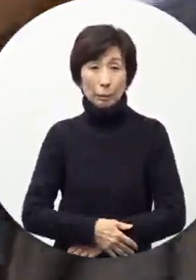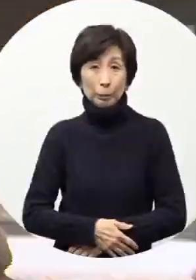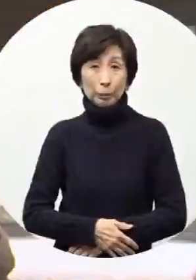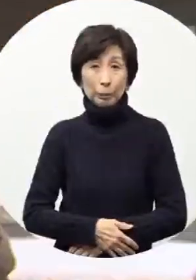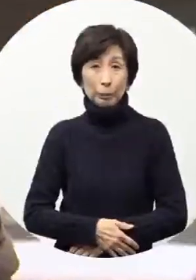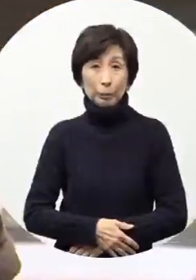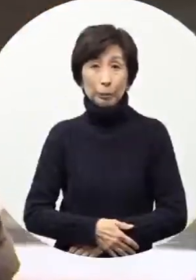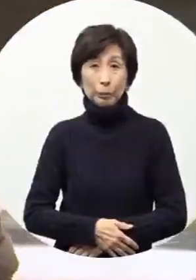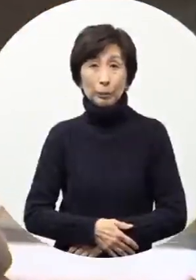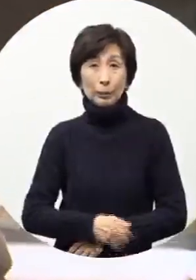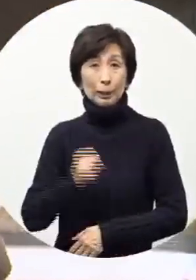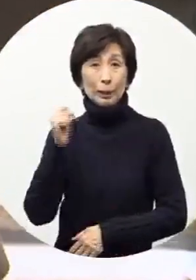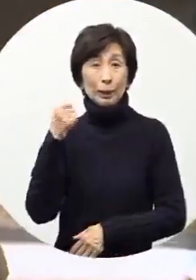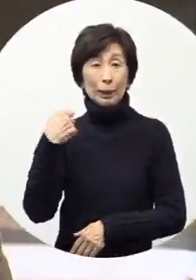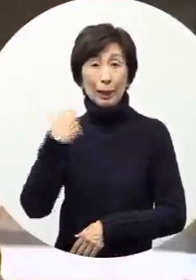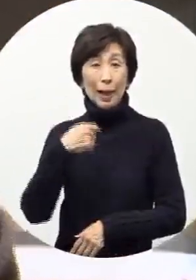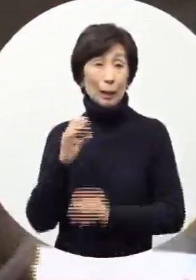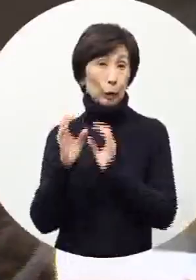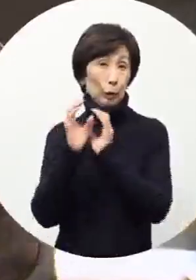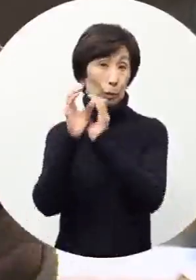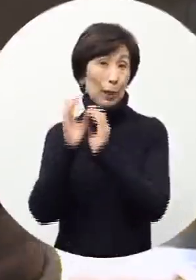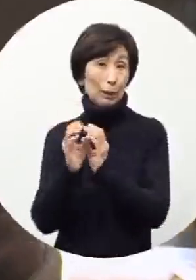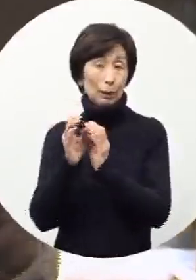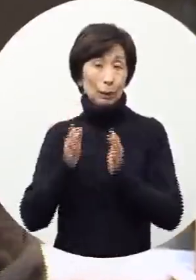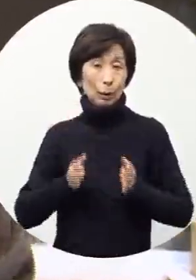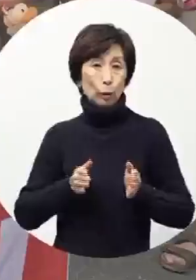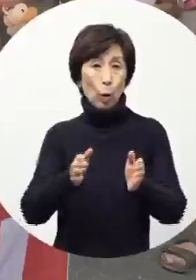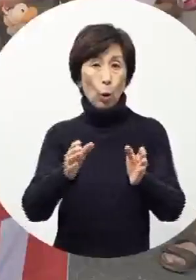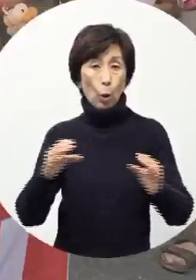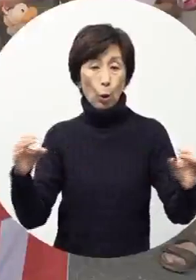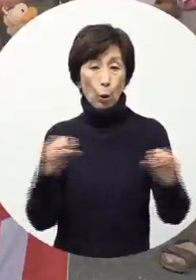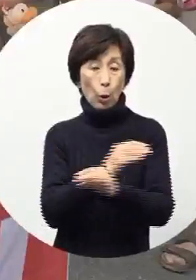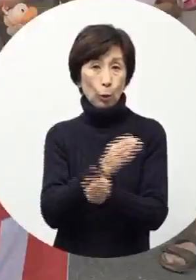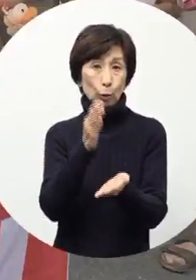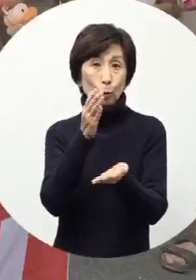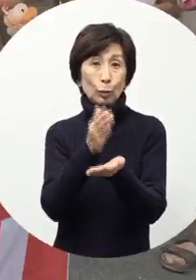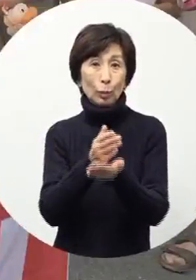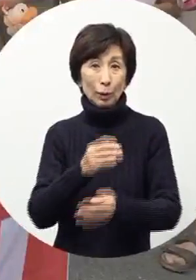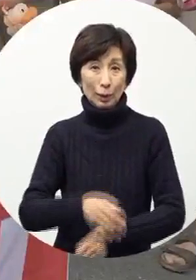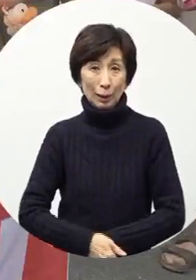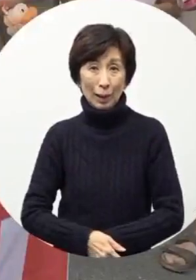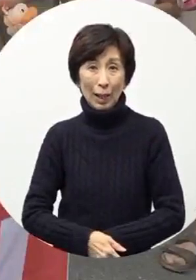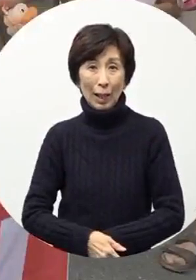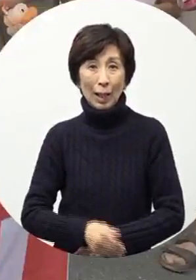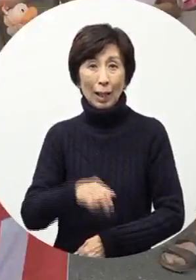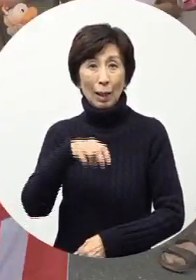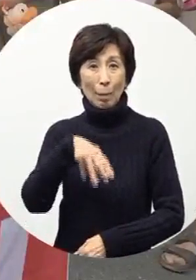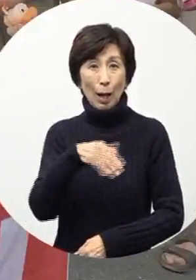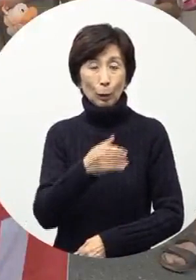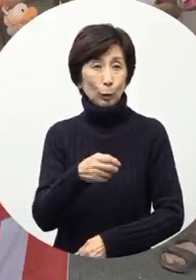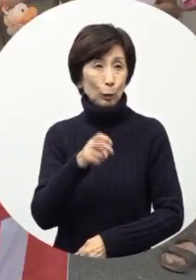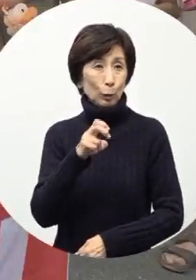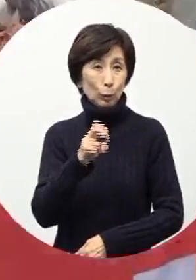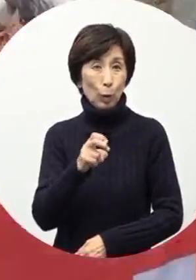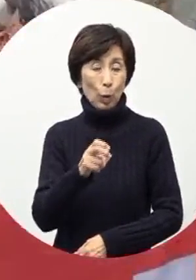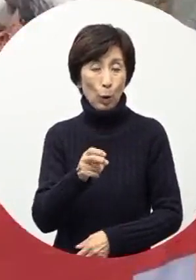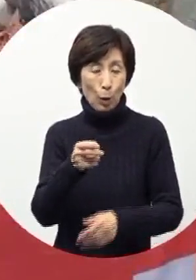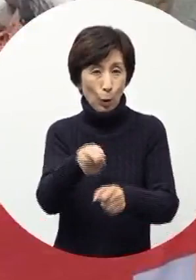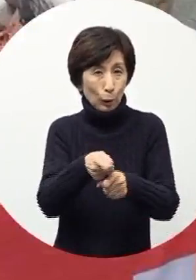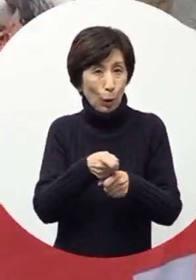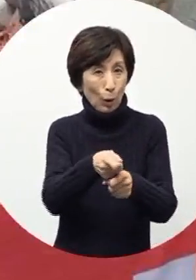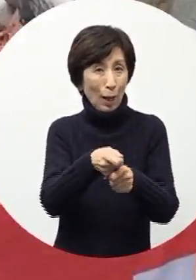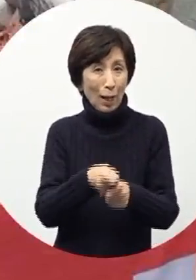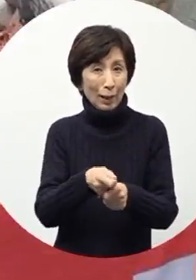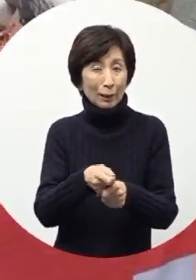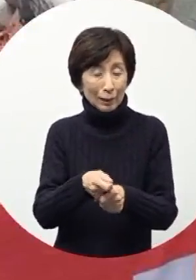か？ 夏祭りでこの道路を封鎖して、去年はあのマグロの解体ショーをやって、そう子どもたちメインで振る舞